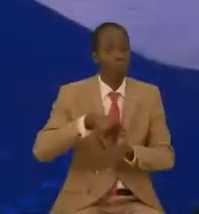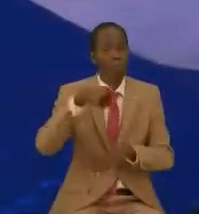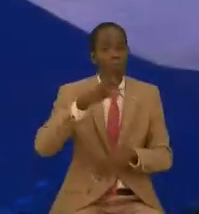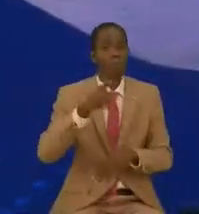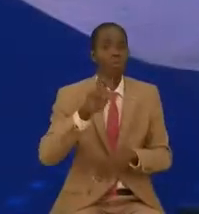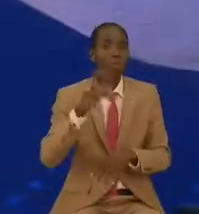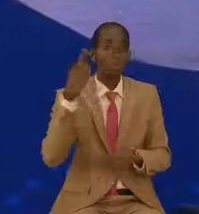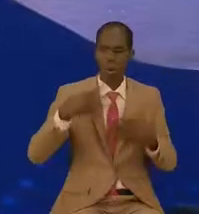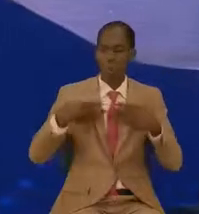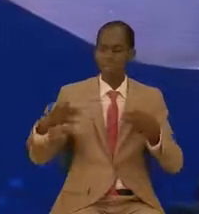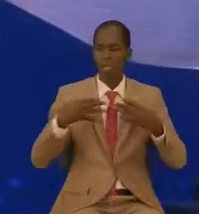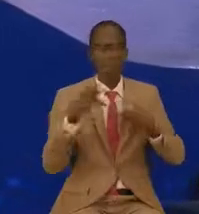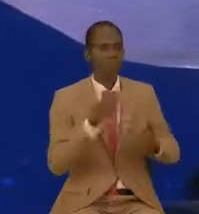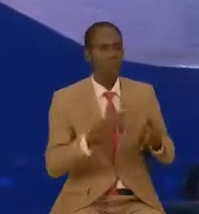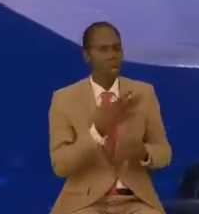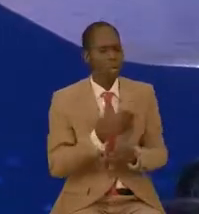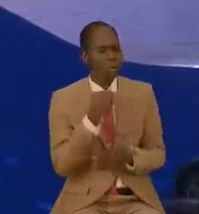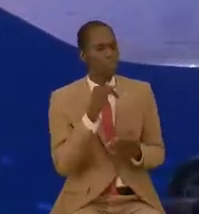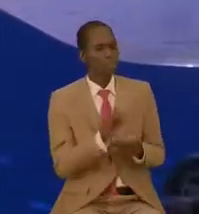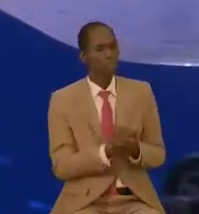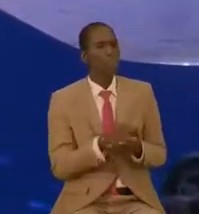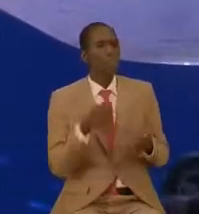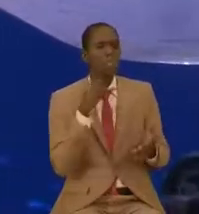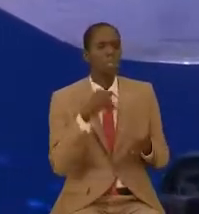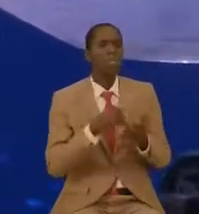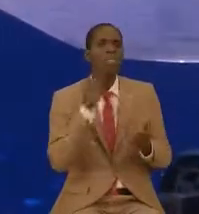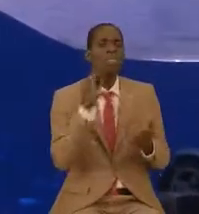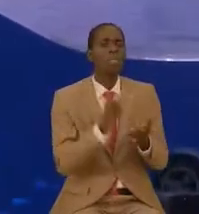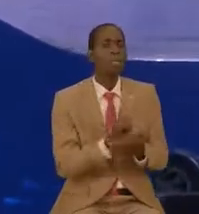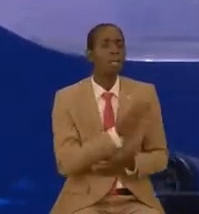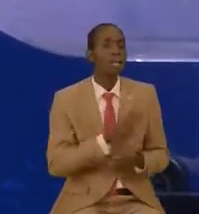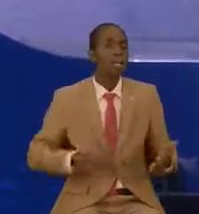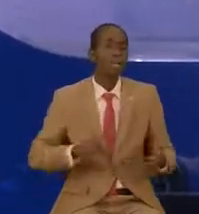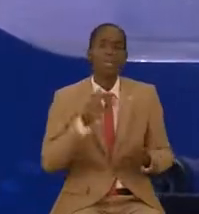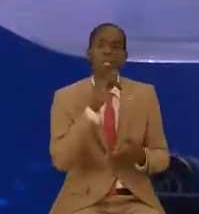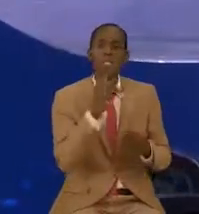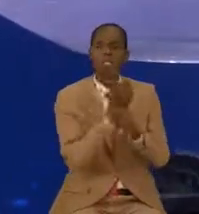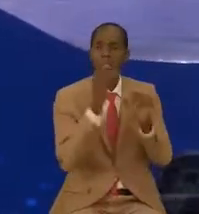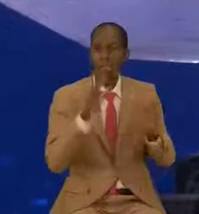Pierre les guérissait, tout ce que nous faisons, c'est que Christ est le Sauveur.